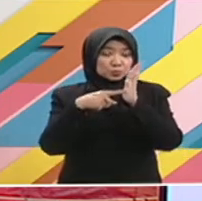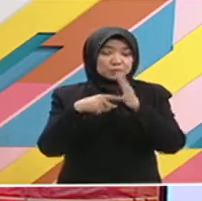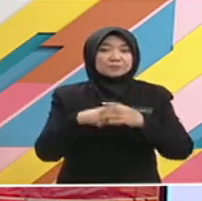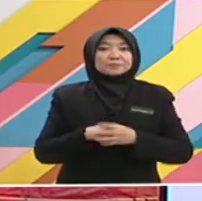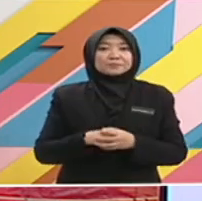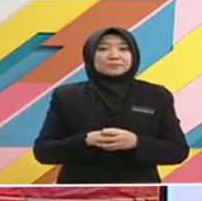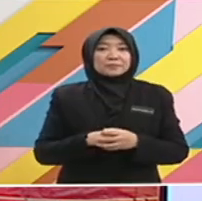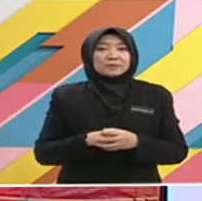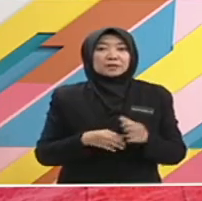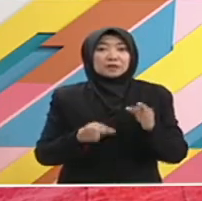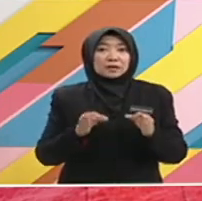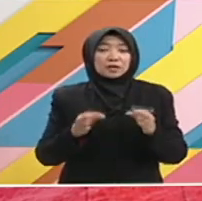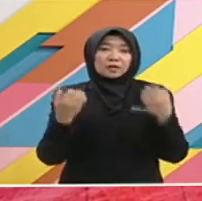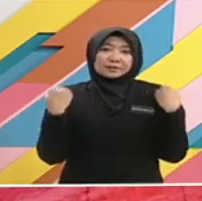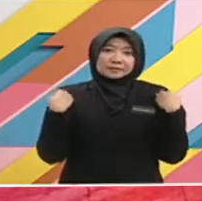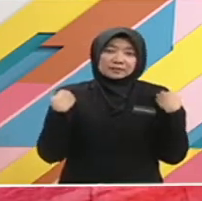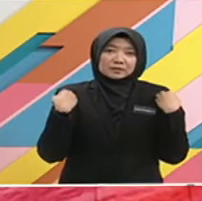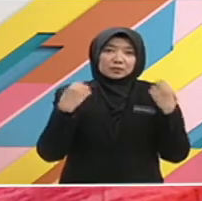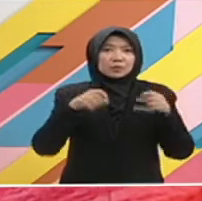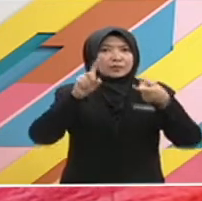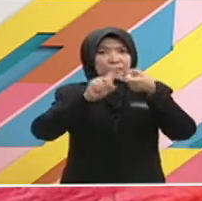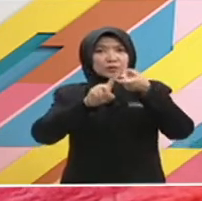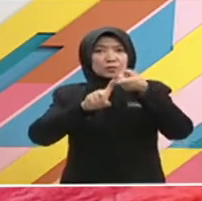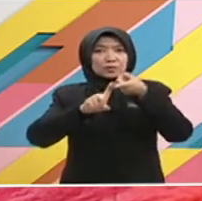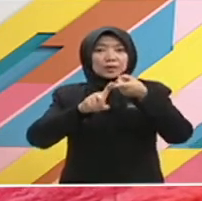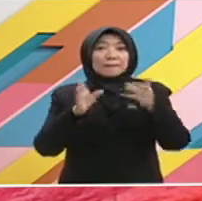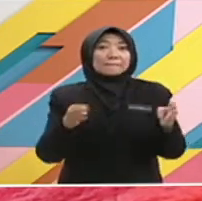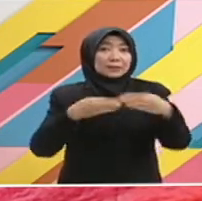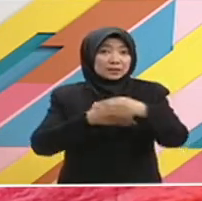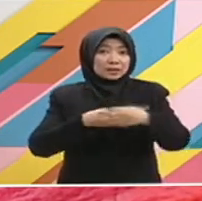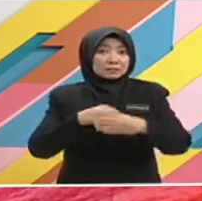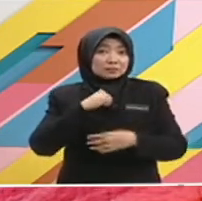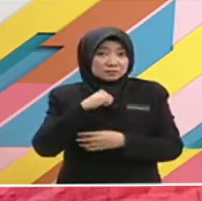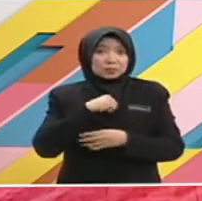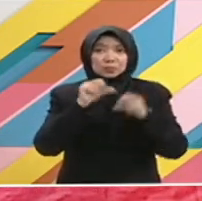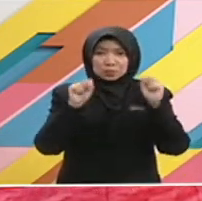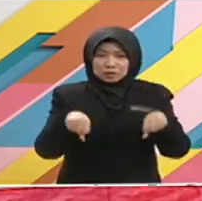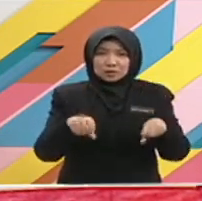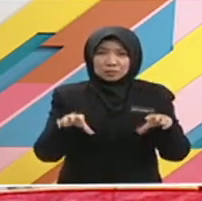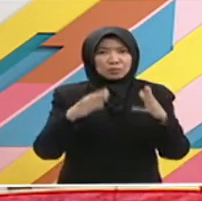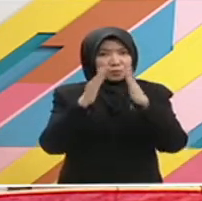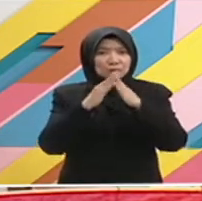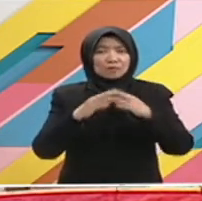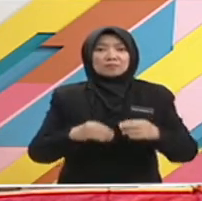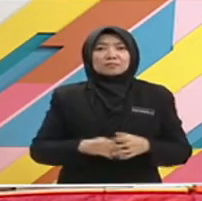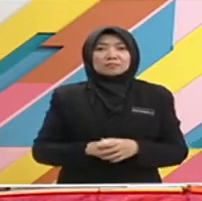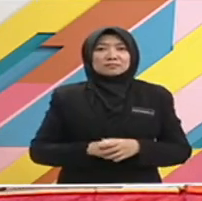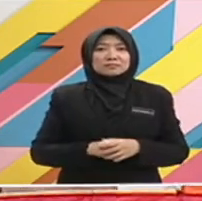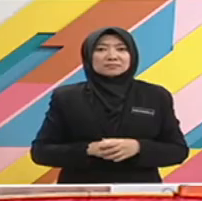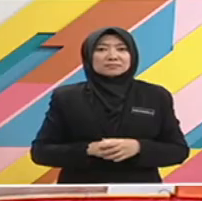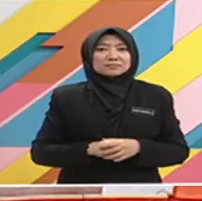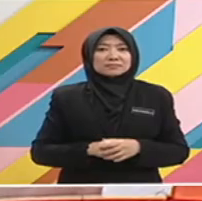Kalau adik-adik ada frame di rumah ataupun boleh gantungkan di bilik adik-adik, boleh gunakan.